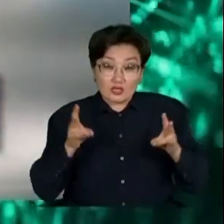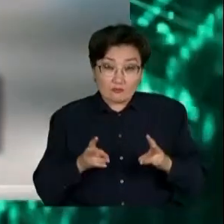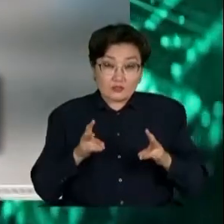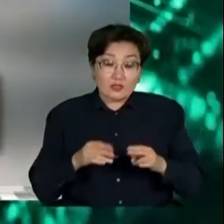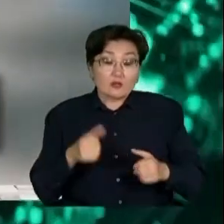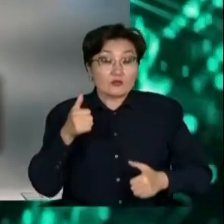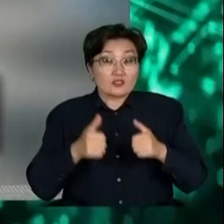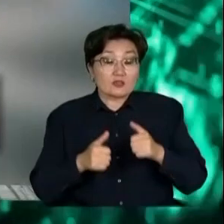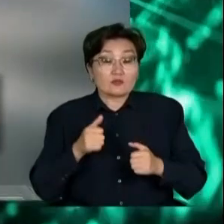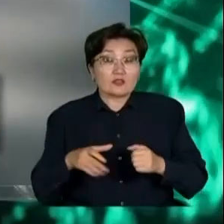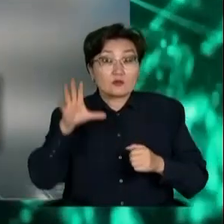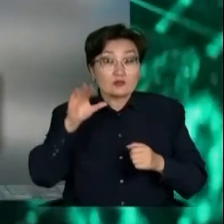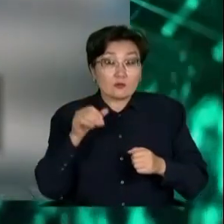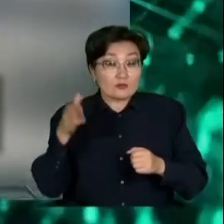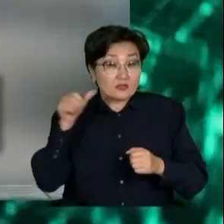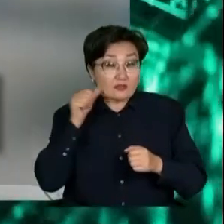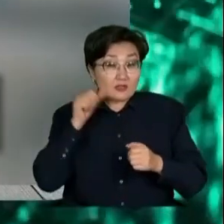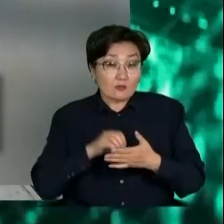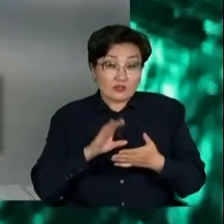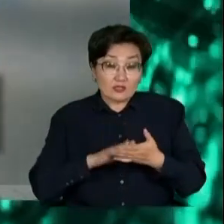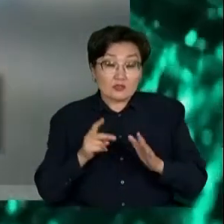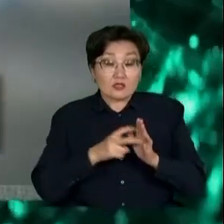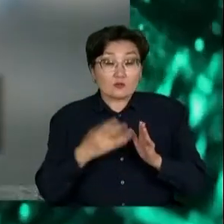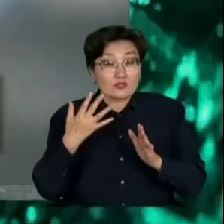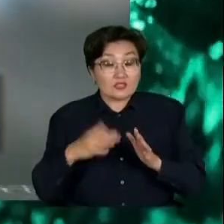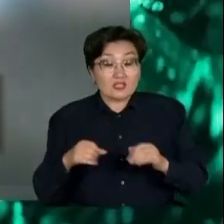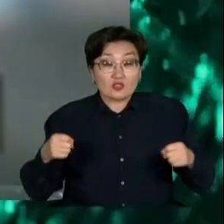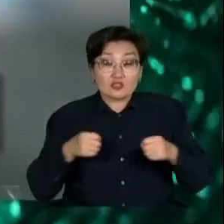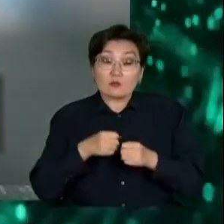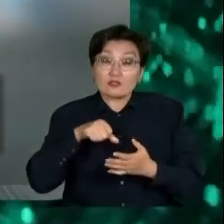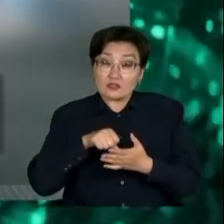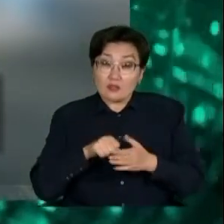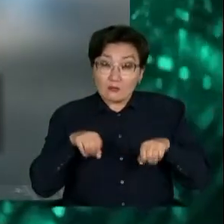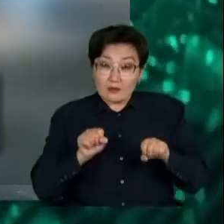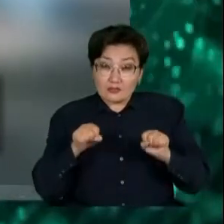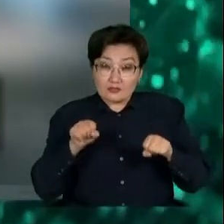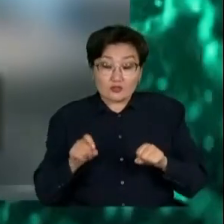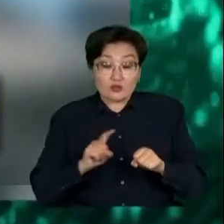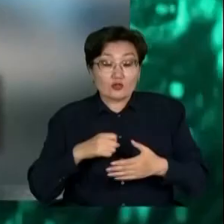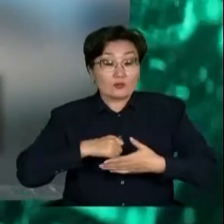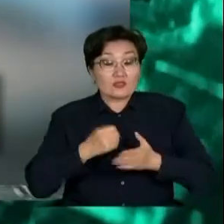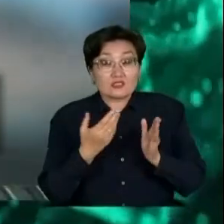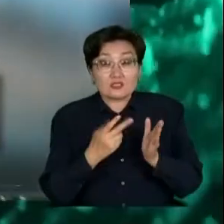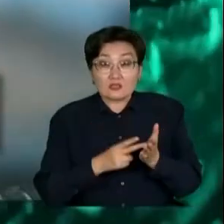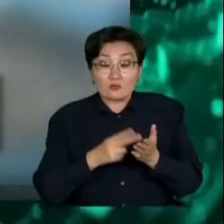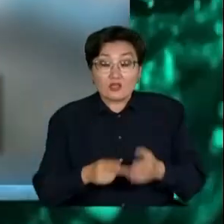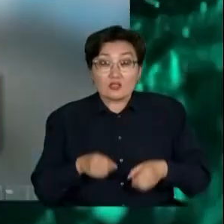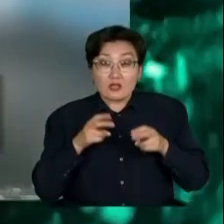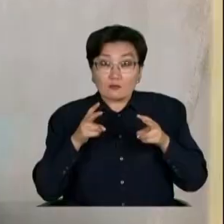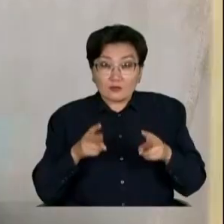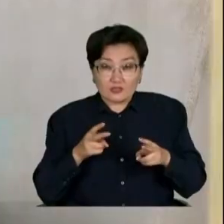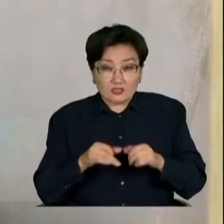Для сравнения, за весь прошлый год зарегистрировано 750 ДТП с участием мопедов, что подтверждает опасную